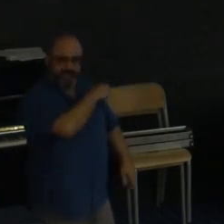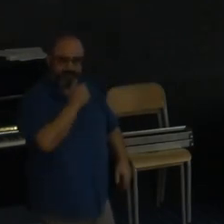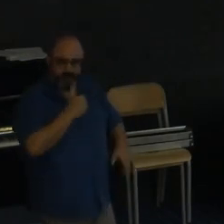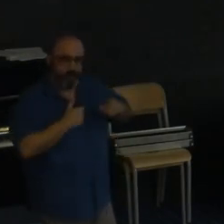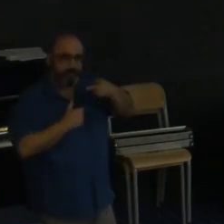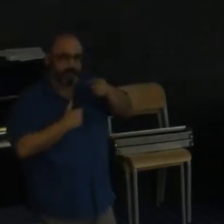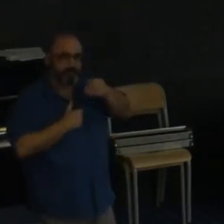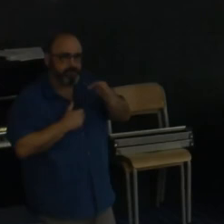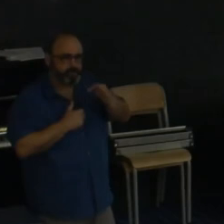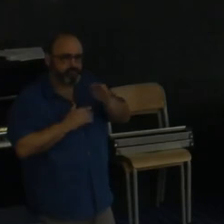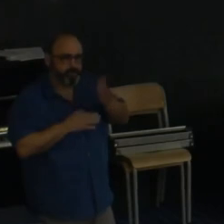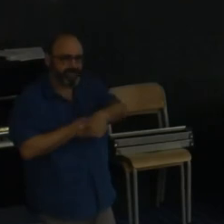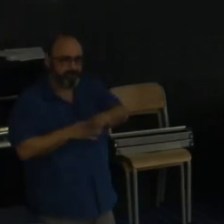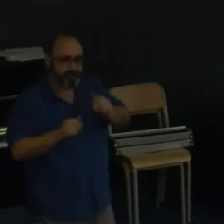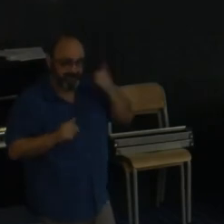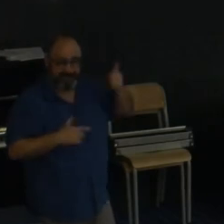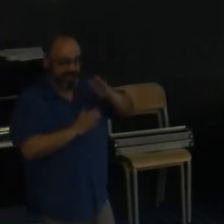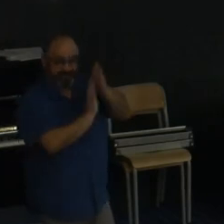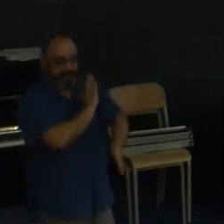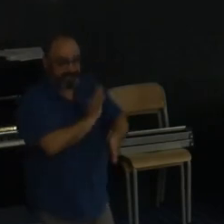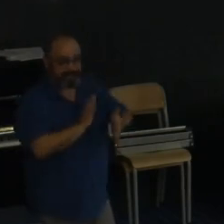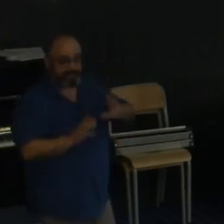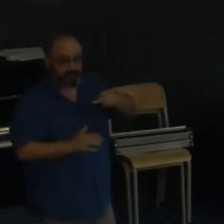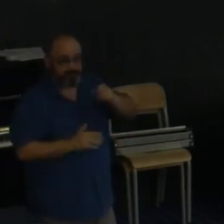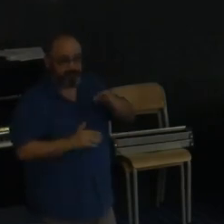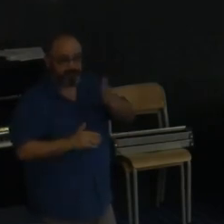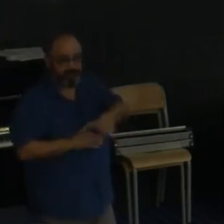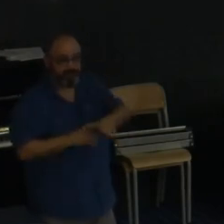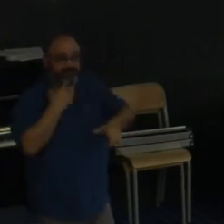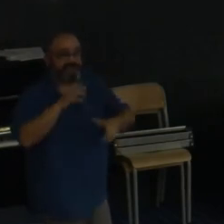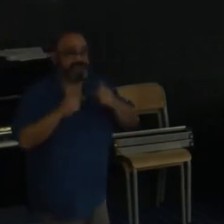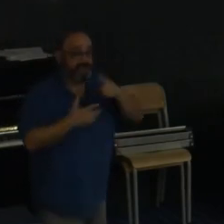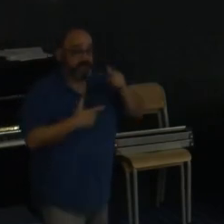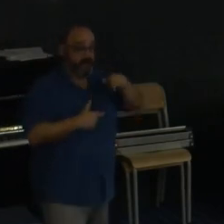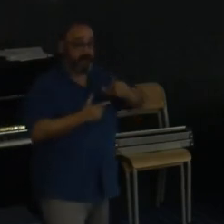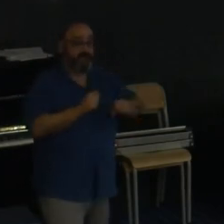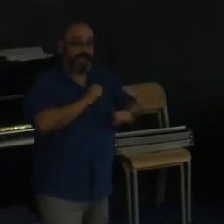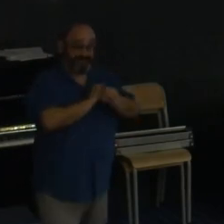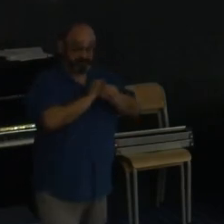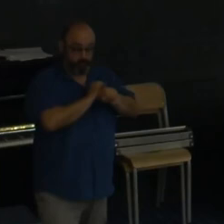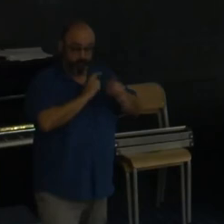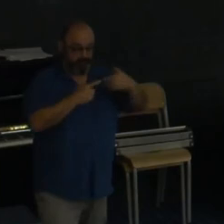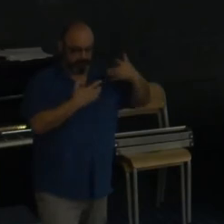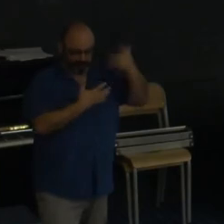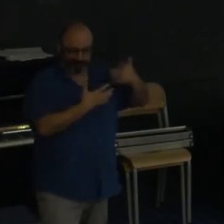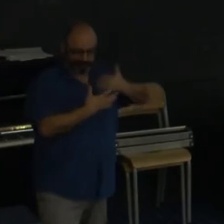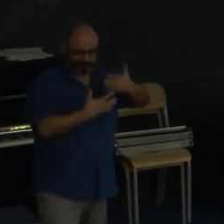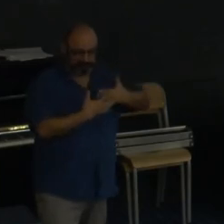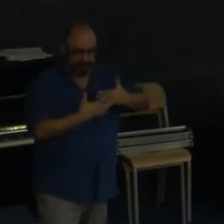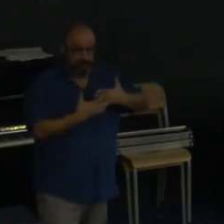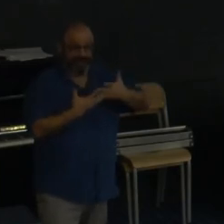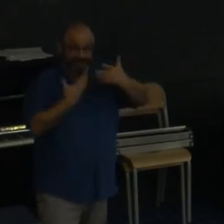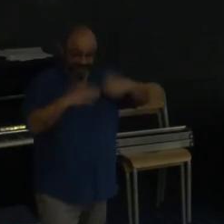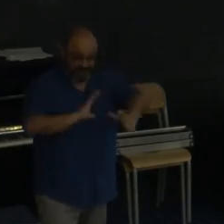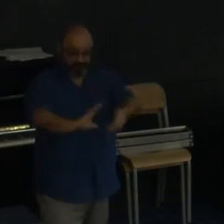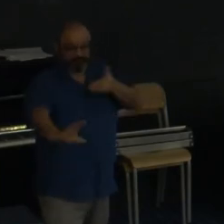Ici, en fait, il fait directement un post-mortem. Quand il y a une exception qui vient, il ne s'amuse pas. Quand